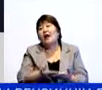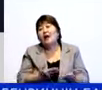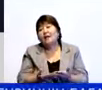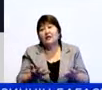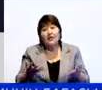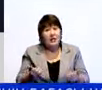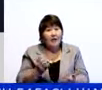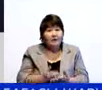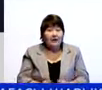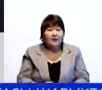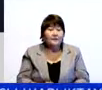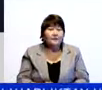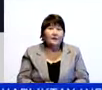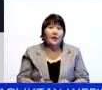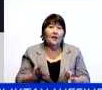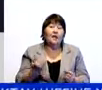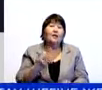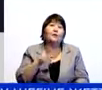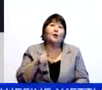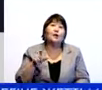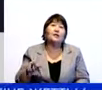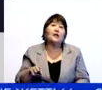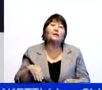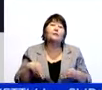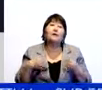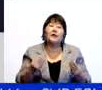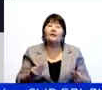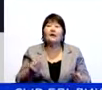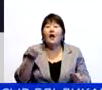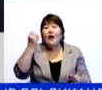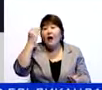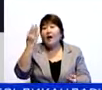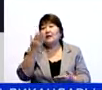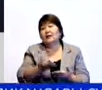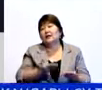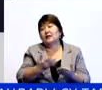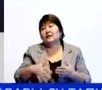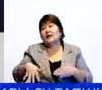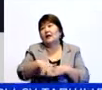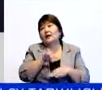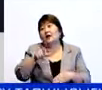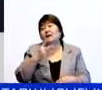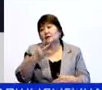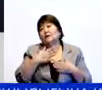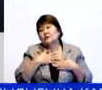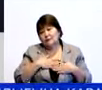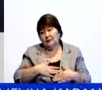жатыр. Енді бұл кісілердің беріп жатқан ақыл кеңестеріне халықтың көңілі